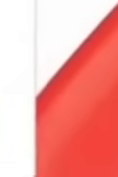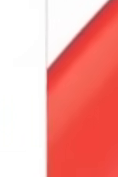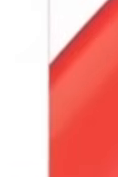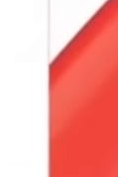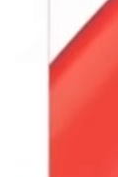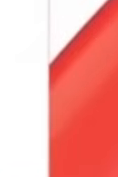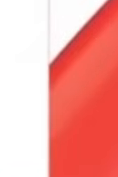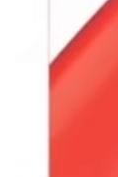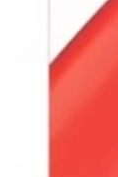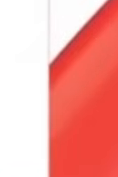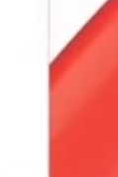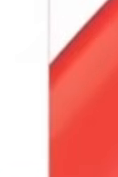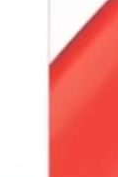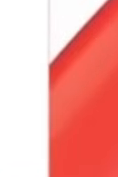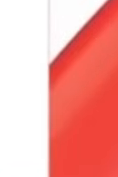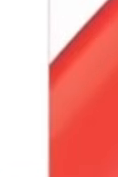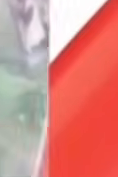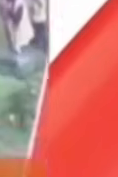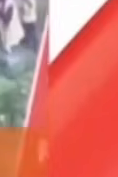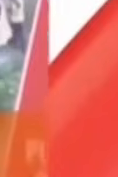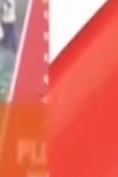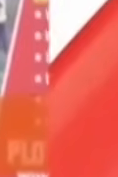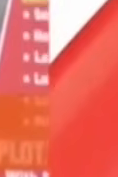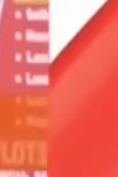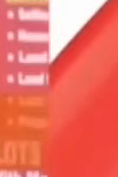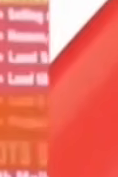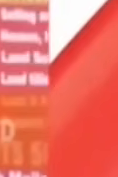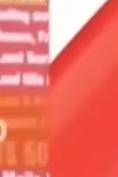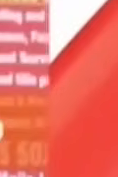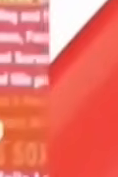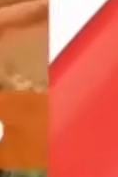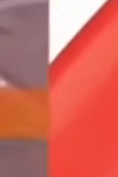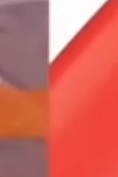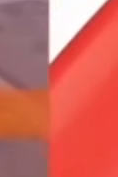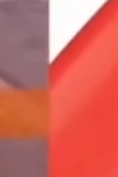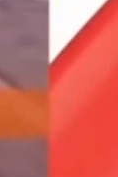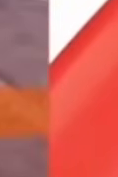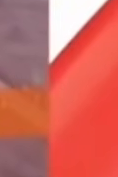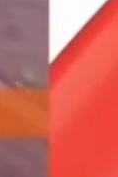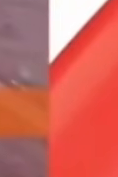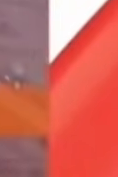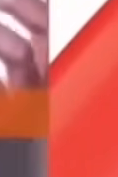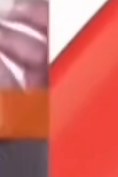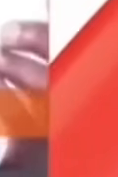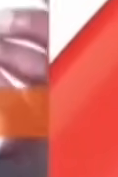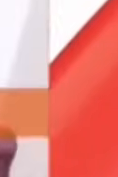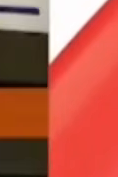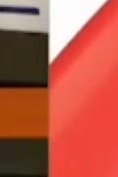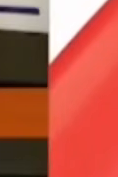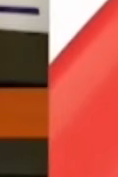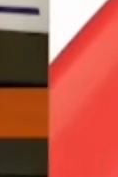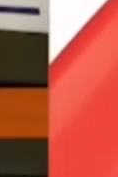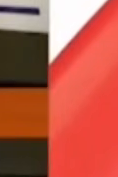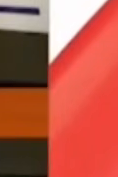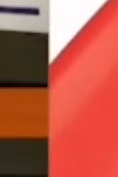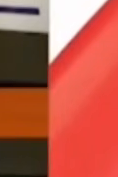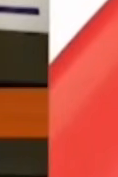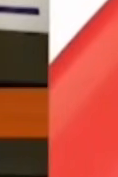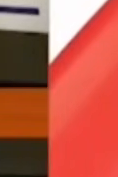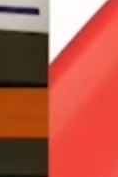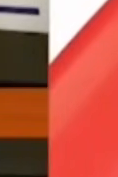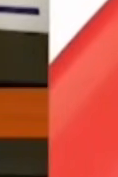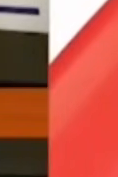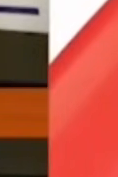Big Clara H Property Services Uganda Limited. Bakafurubo kutunde ntaka mu Uganda. Jangu gule plote zine ebyapa. Basange ku